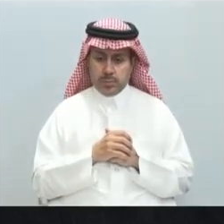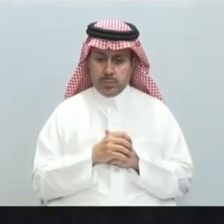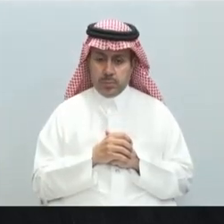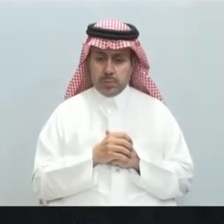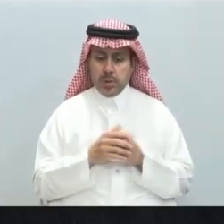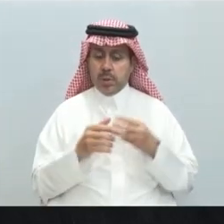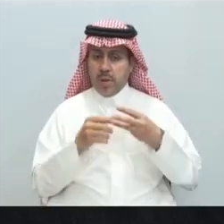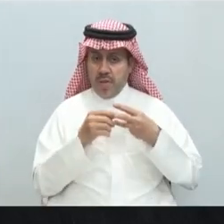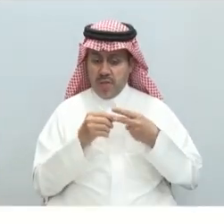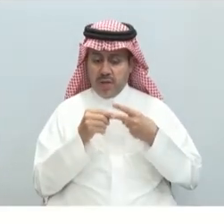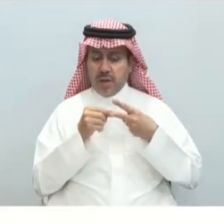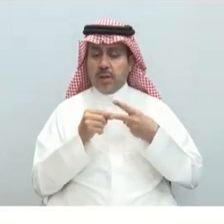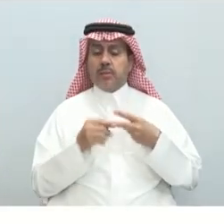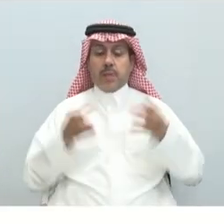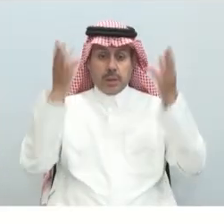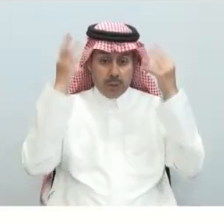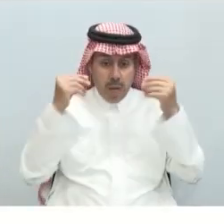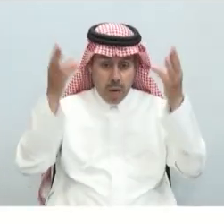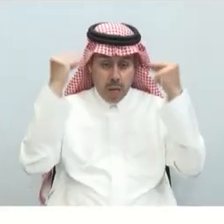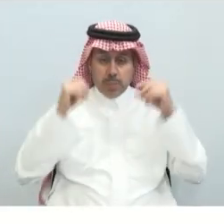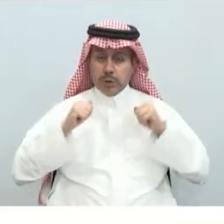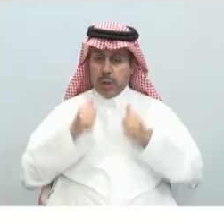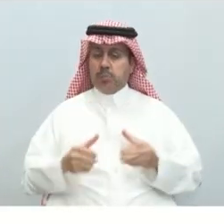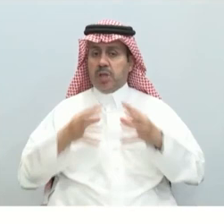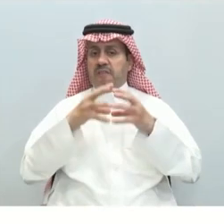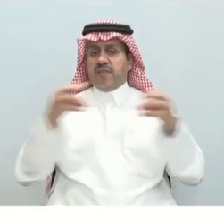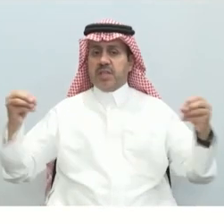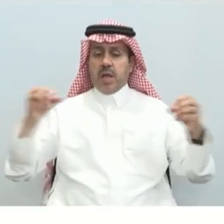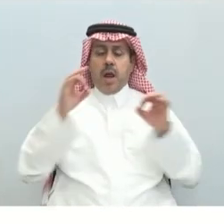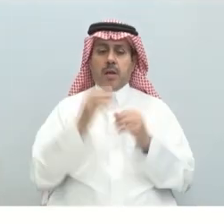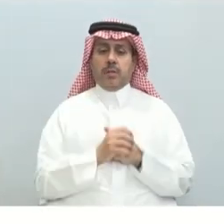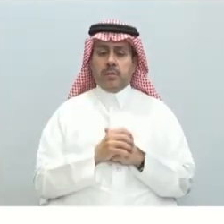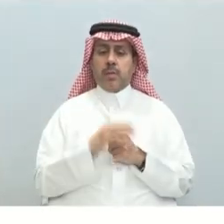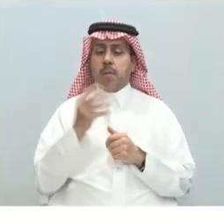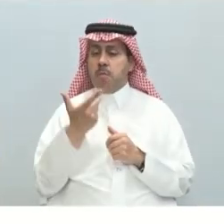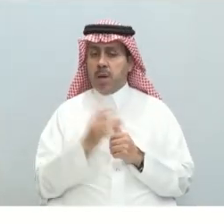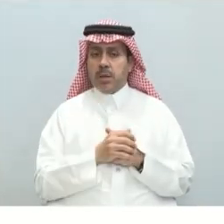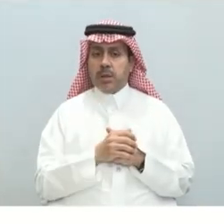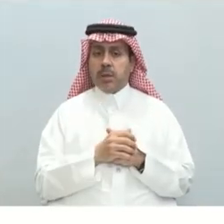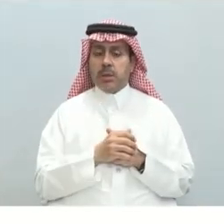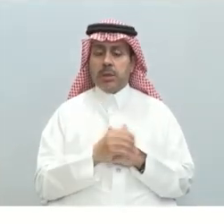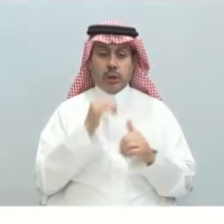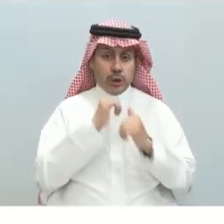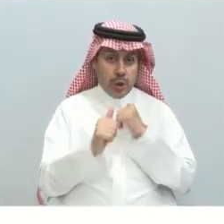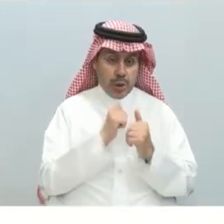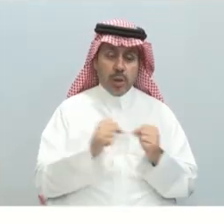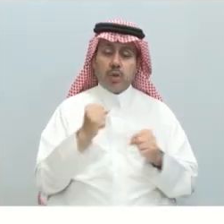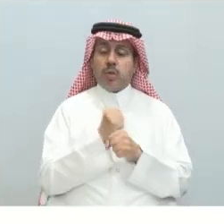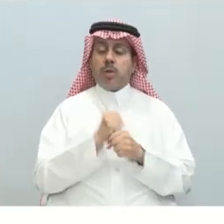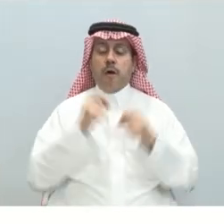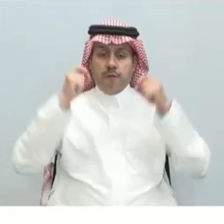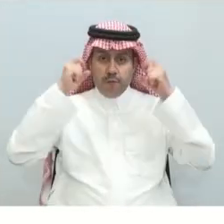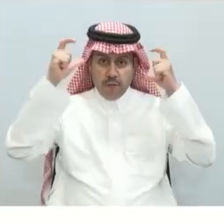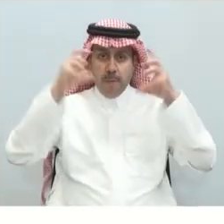ايضا من الاهداف ان يتعلم الطالب تفسير الايات ما الطريقه التي يمكن للطالب والطالبه ان يفهم